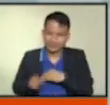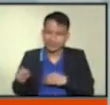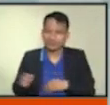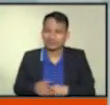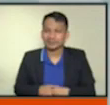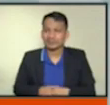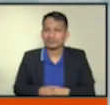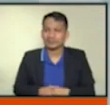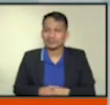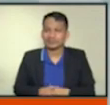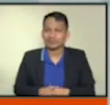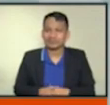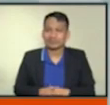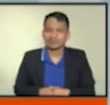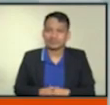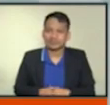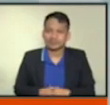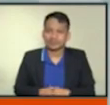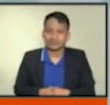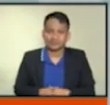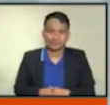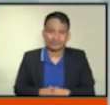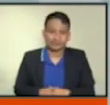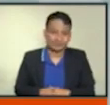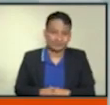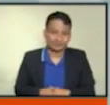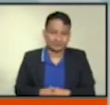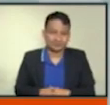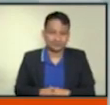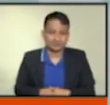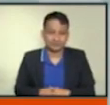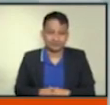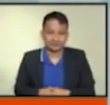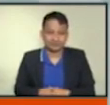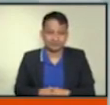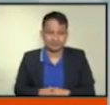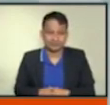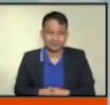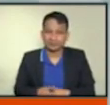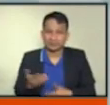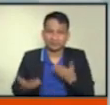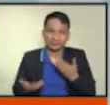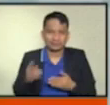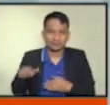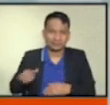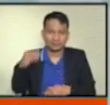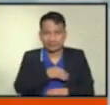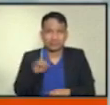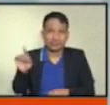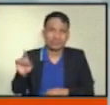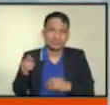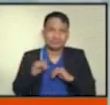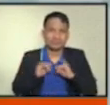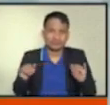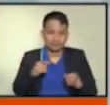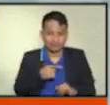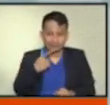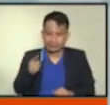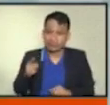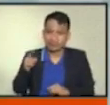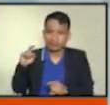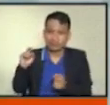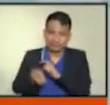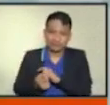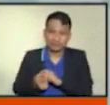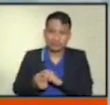pa nagsabi sa akin, wala ka na kung talo. Sinungaling talaga ta. Diba? Oh, pareho lang pala kami problema. Sinungaling talaga yun, sir. Sabi ko sa kanya, magbago